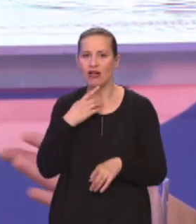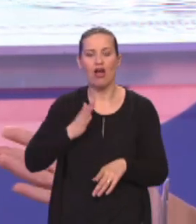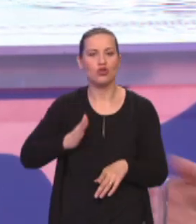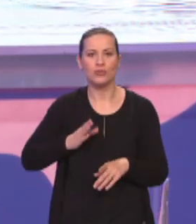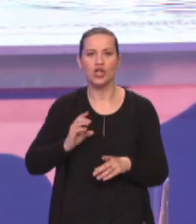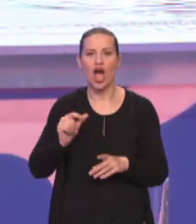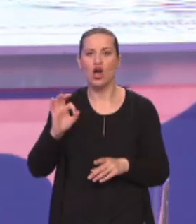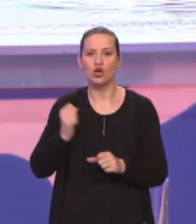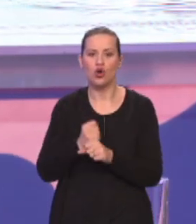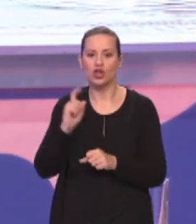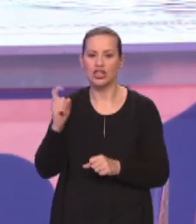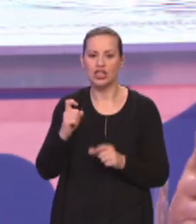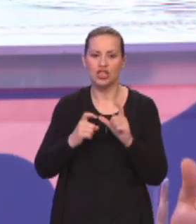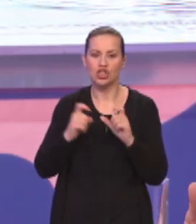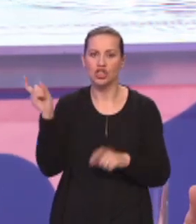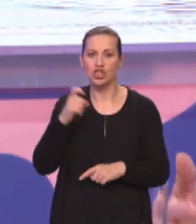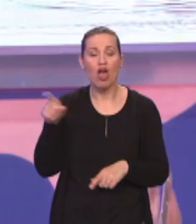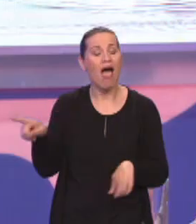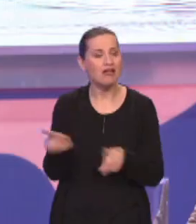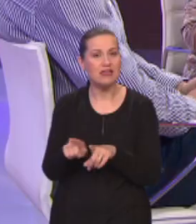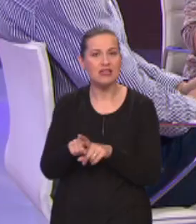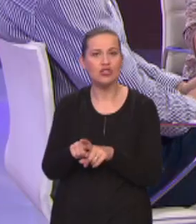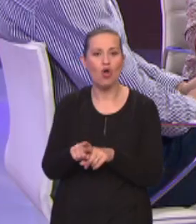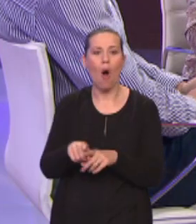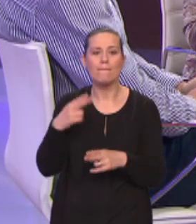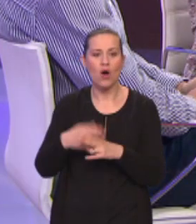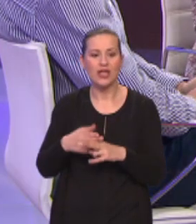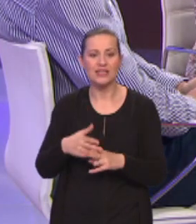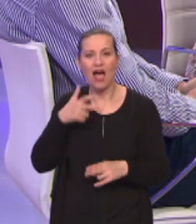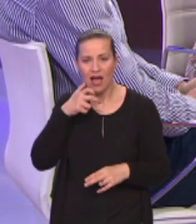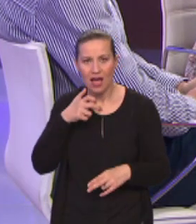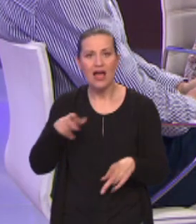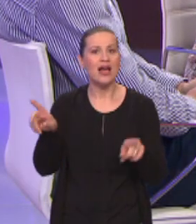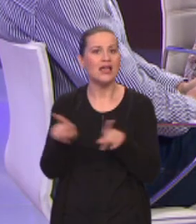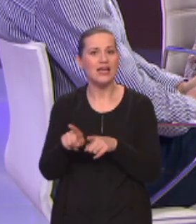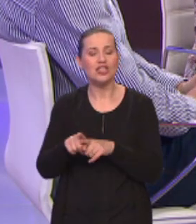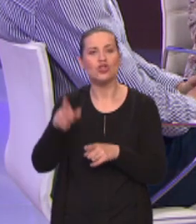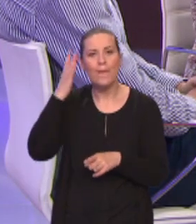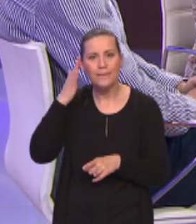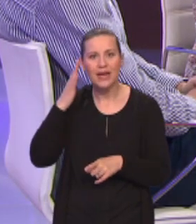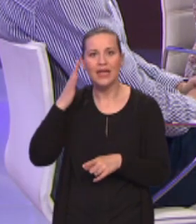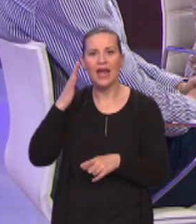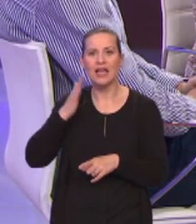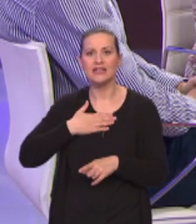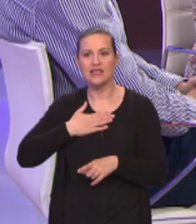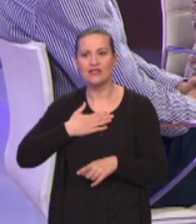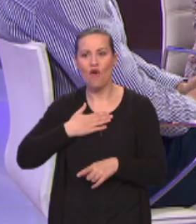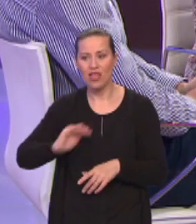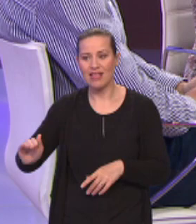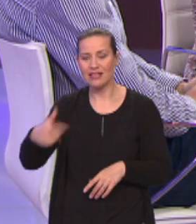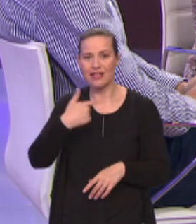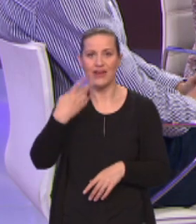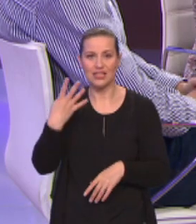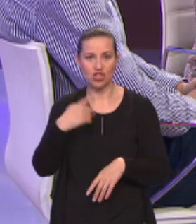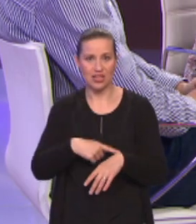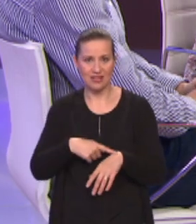također oboljela od karcinoma i bori se 24 sata i skrbi za svoje dijete.